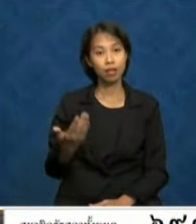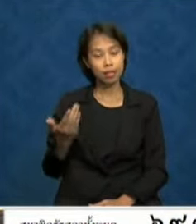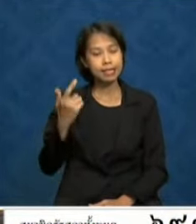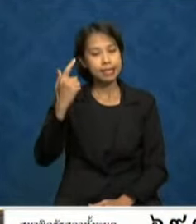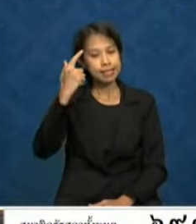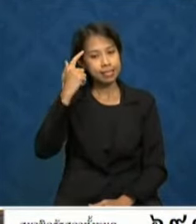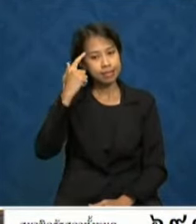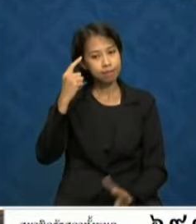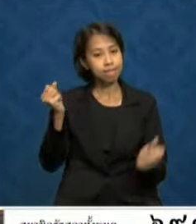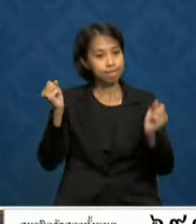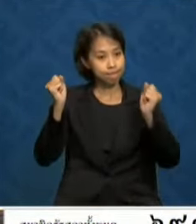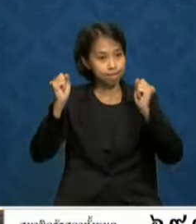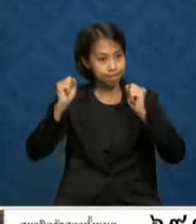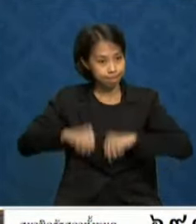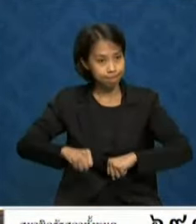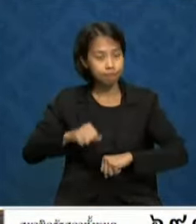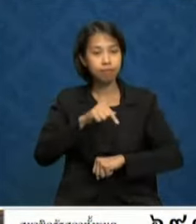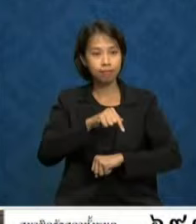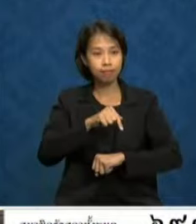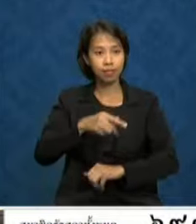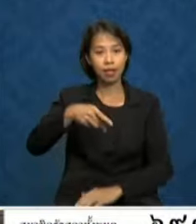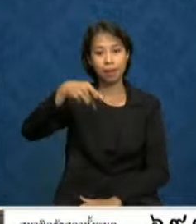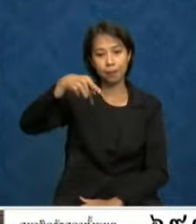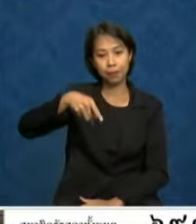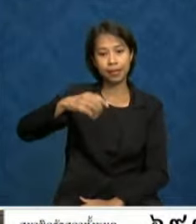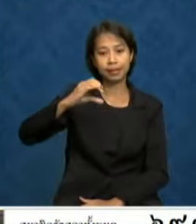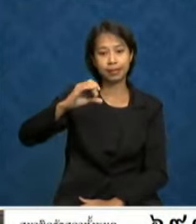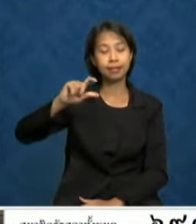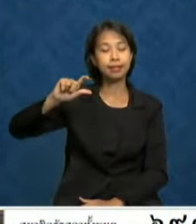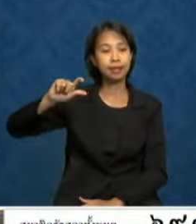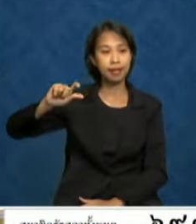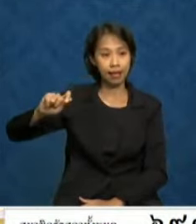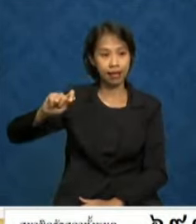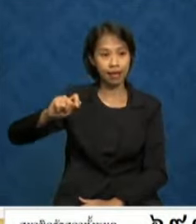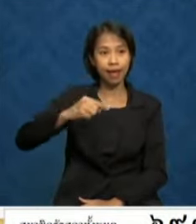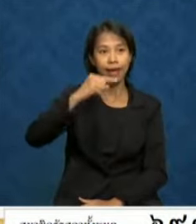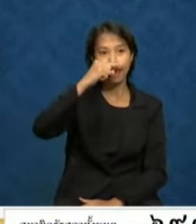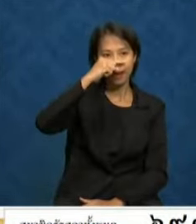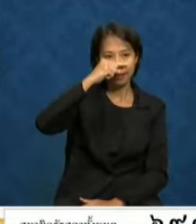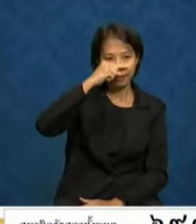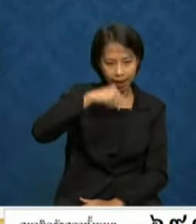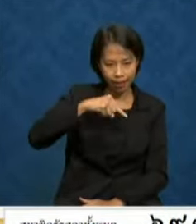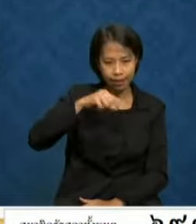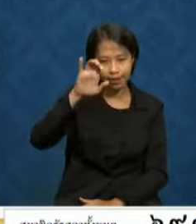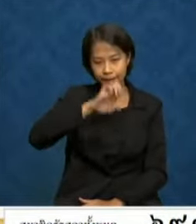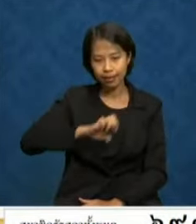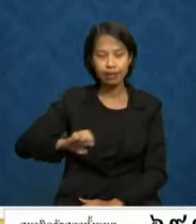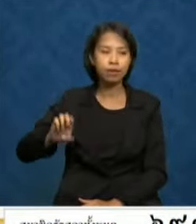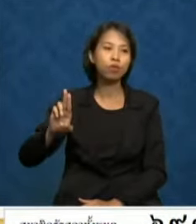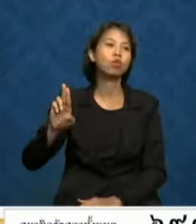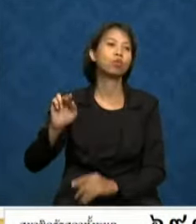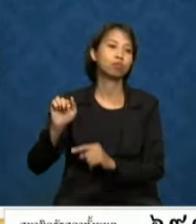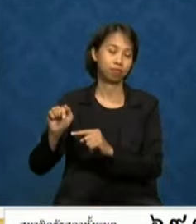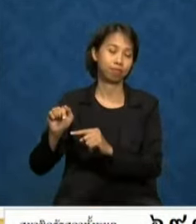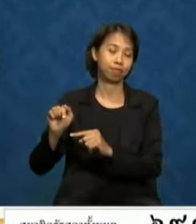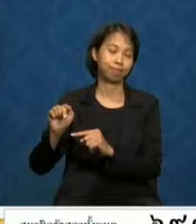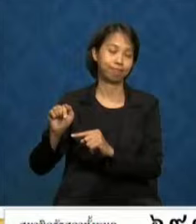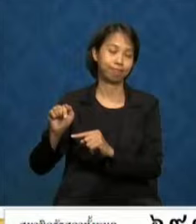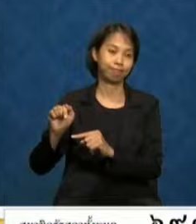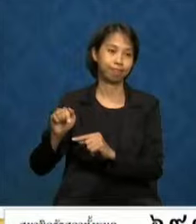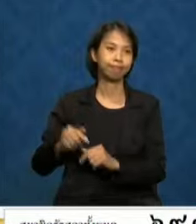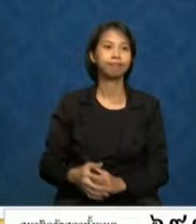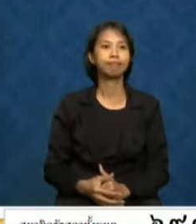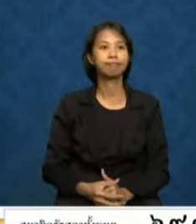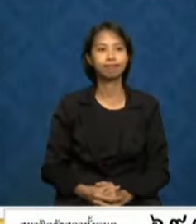อบร่างกรอบความตกลงว่าด้วยความเป็นหุ้นส่วนและความร่วมมือรอบด้านระหว่างสหภา